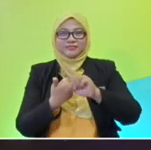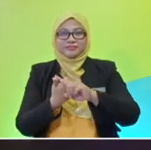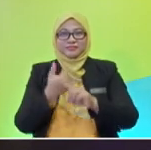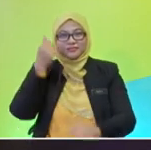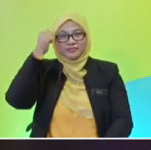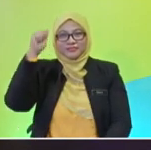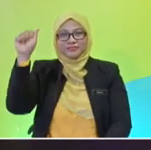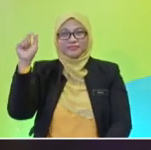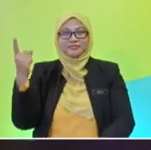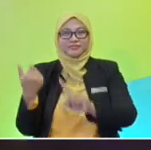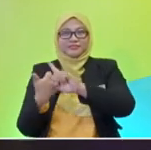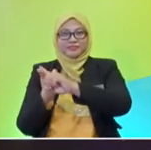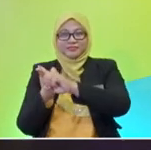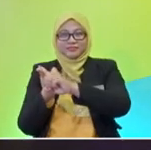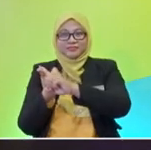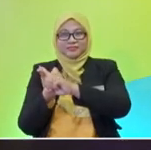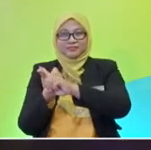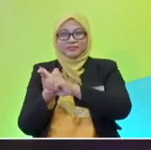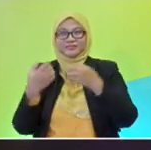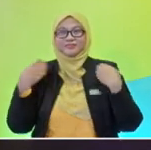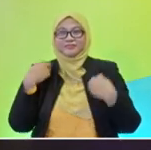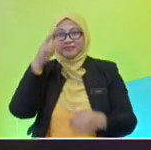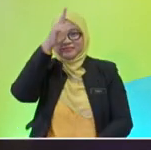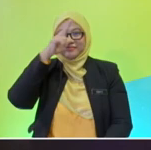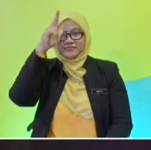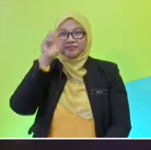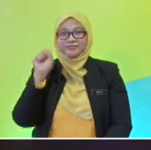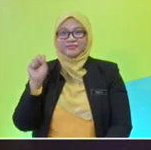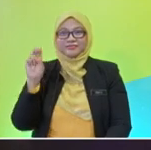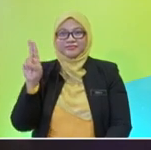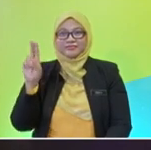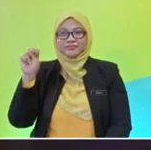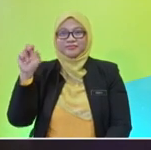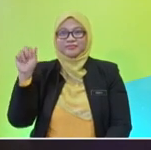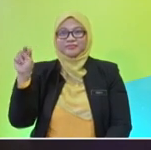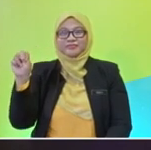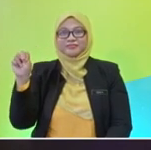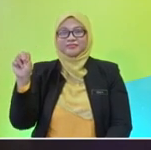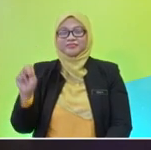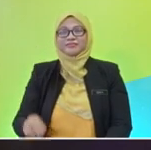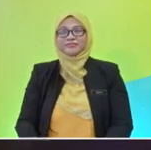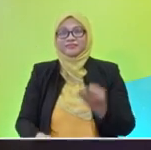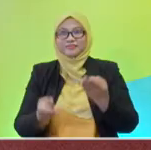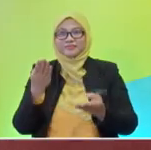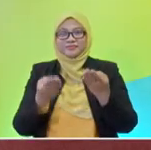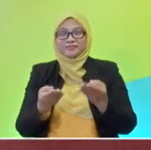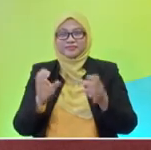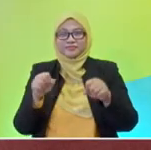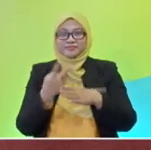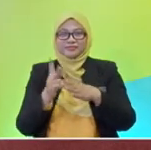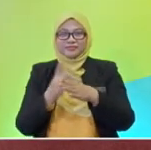pada abad pertama Oke mungkin yang Seterusnya boleh dikongsikan oleh anak-anak murid saya oke ini